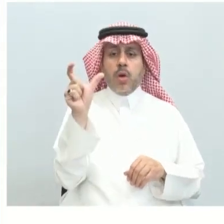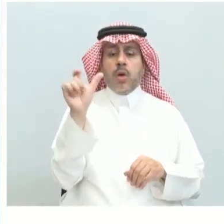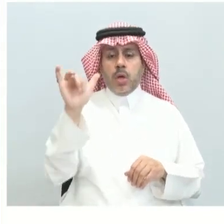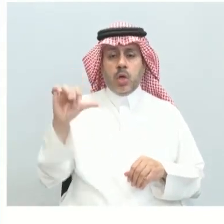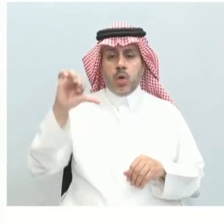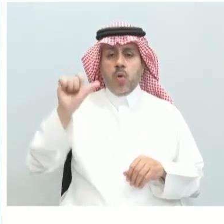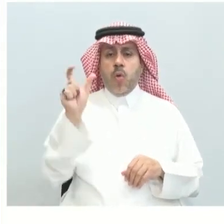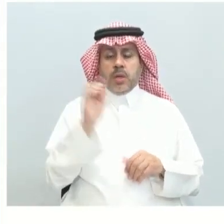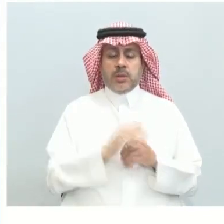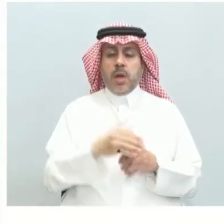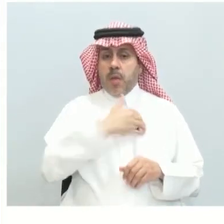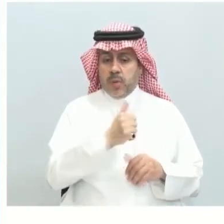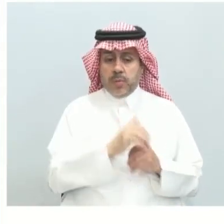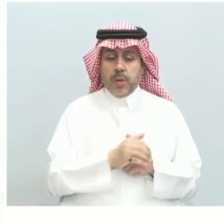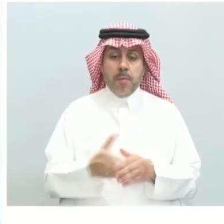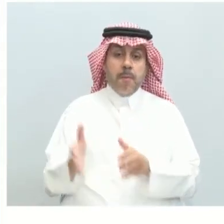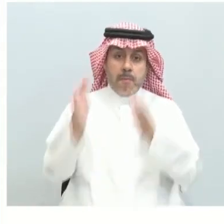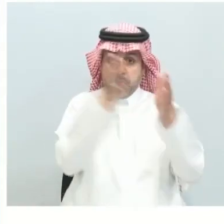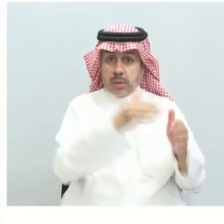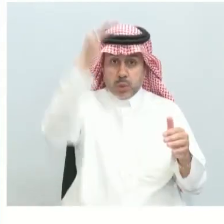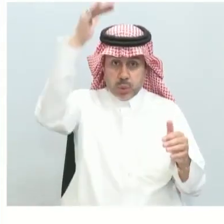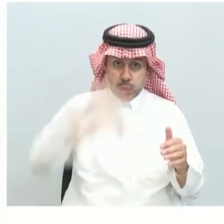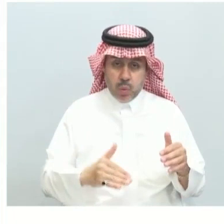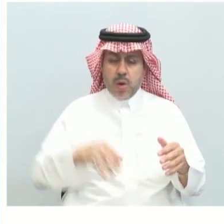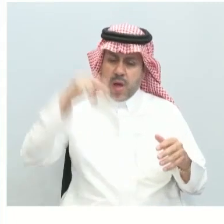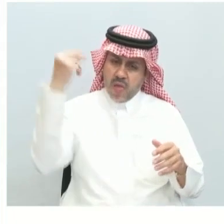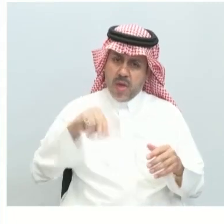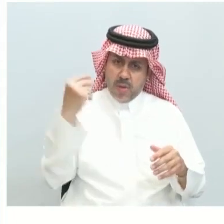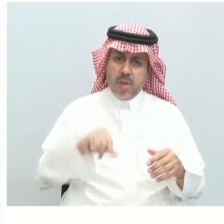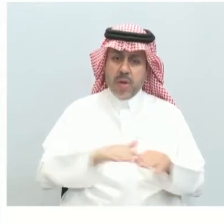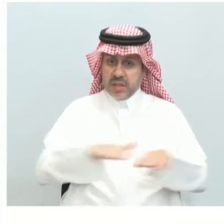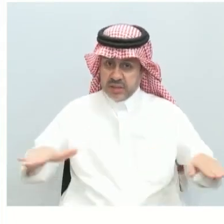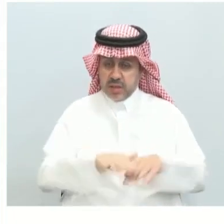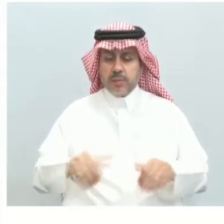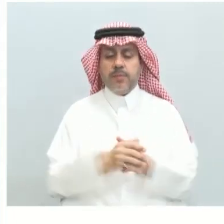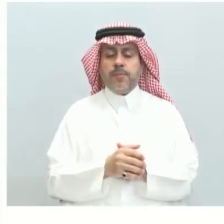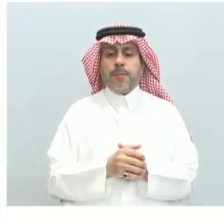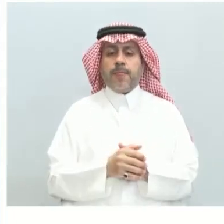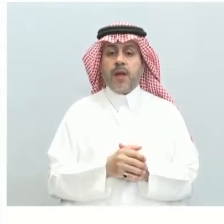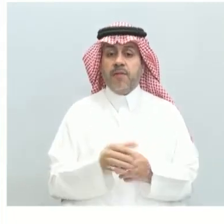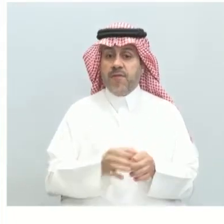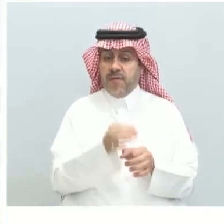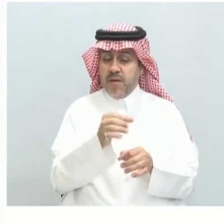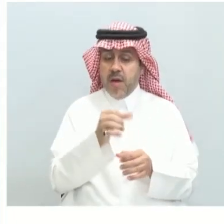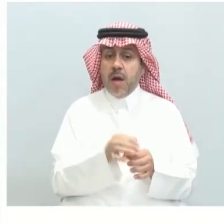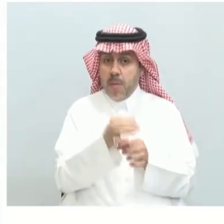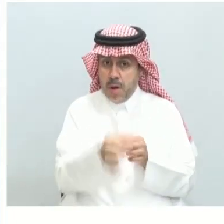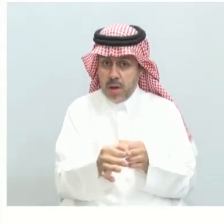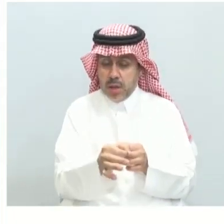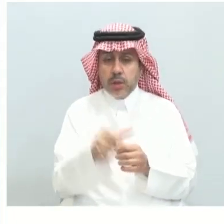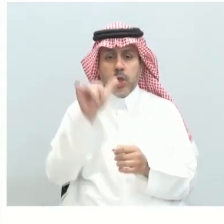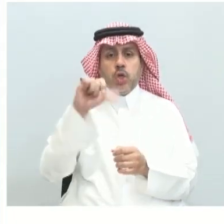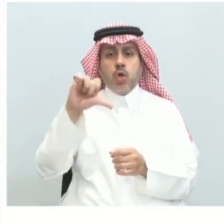وكذلك بعد نزول العذاب بساحتهم فلولا كانت قريه امنت فنفعها ايمانها الا